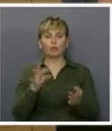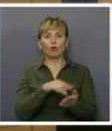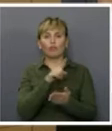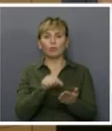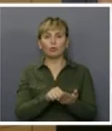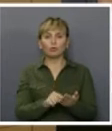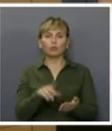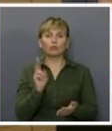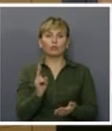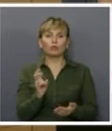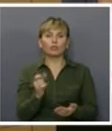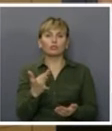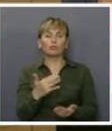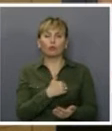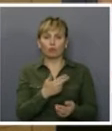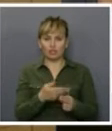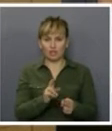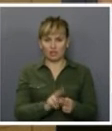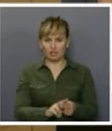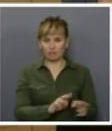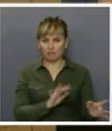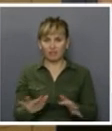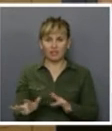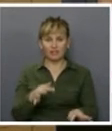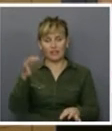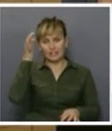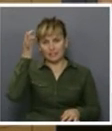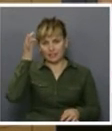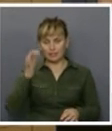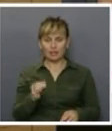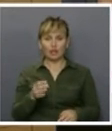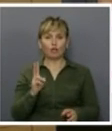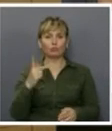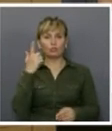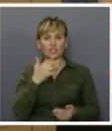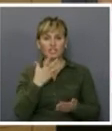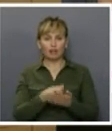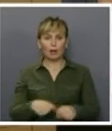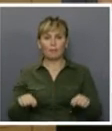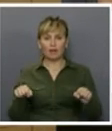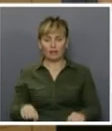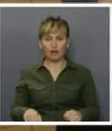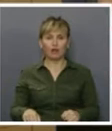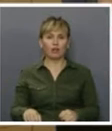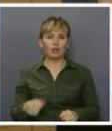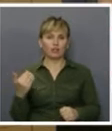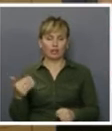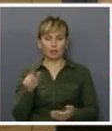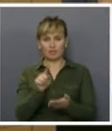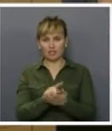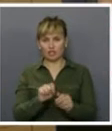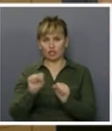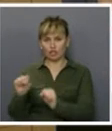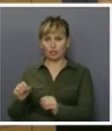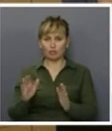кто насколько хочет на этом заморачиваться, а кто не хочет на этом заморачиваться. Те, кто знает свои права, они их обязательно защитят. Те,